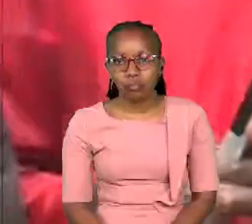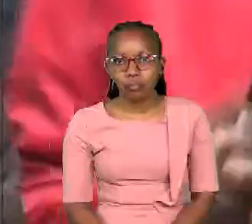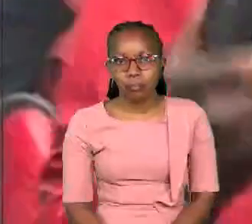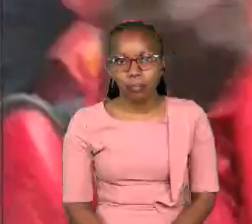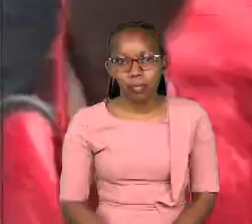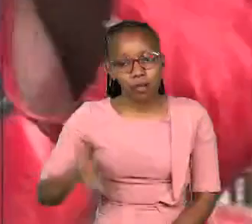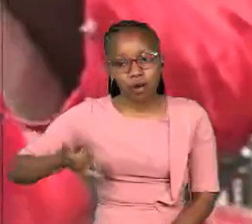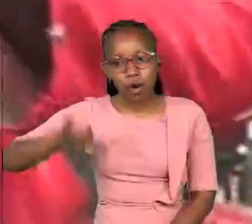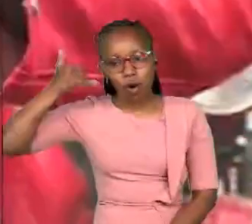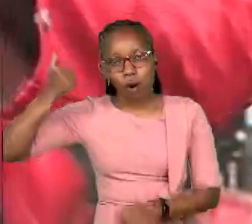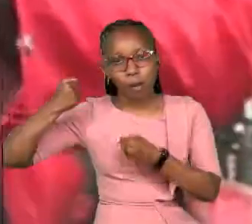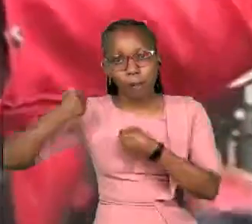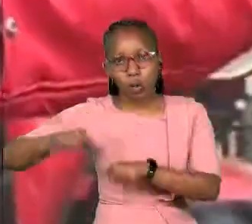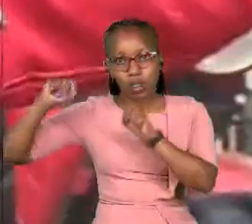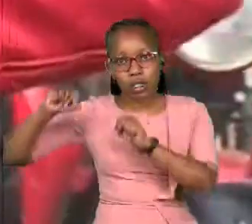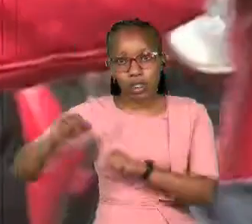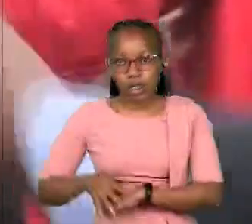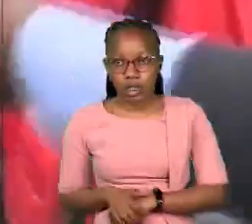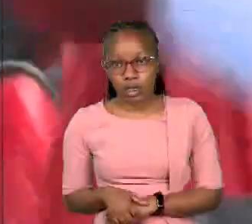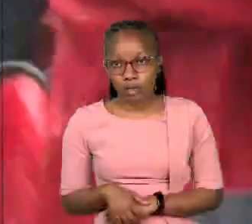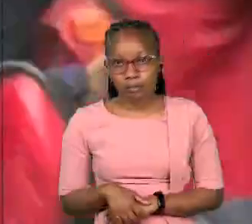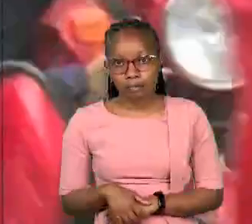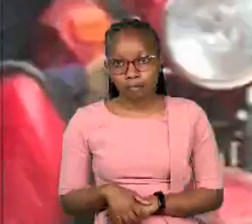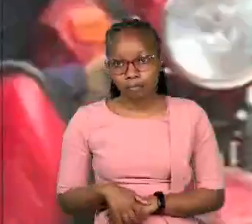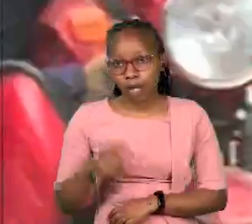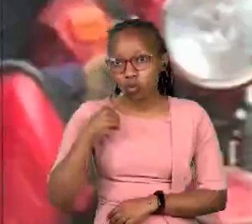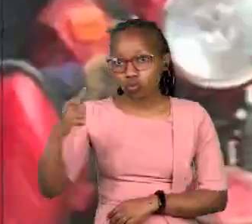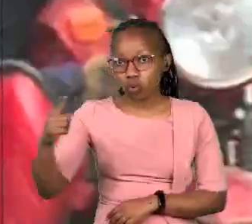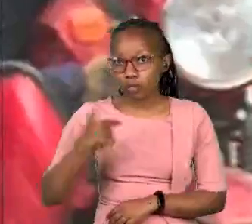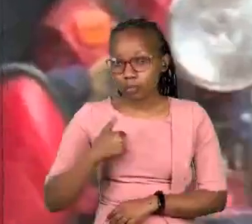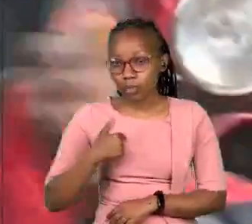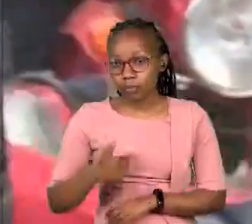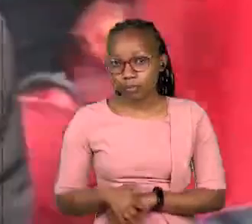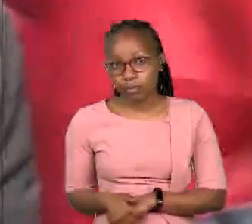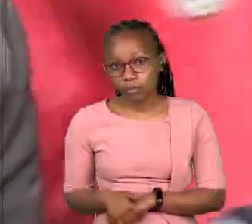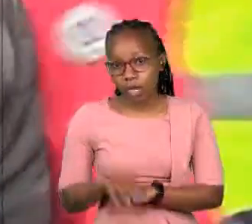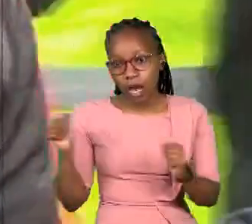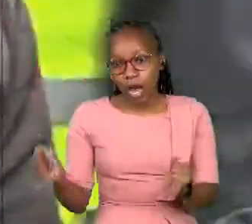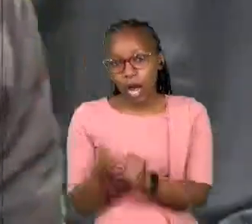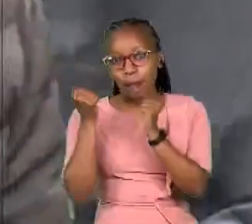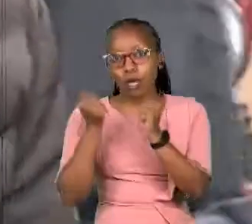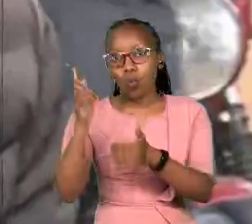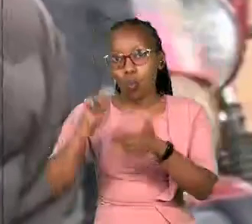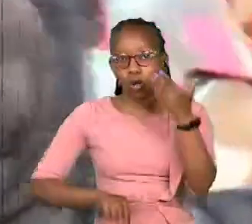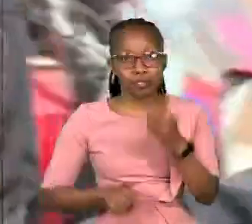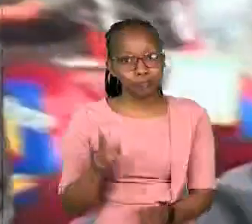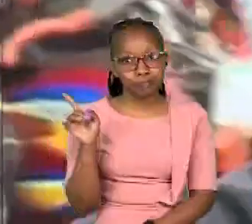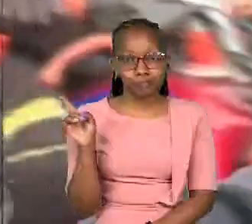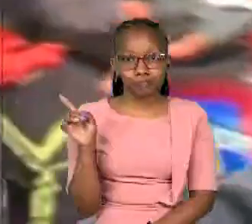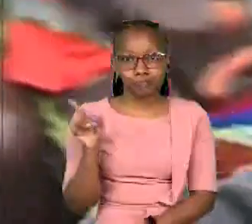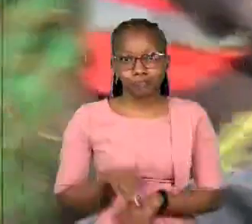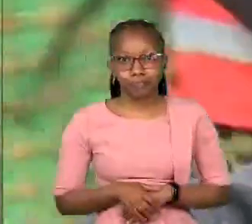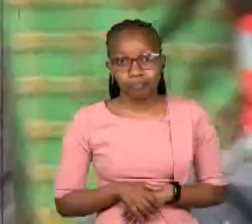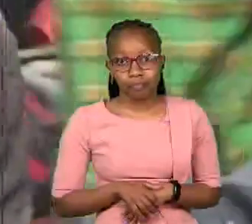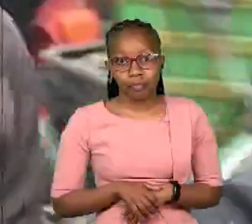Nilipigiwa na chairman Simba. Pigiwa na chairman Simba kaniambia, "Endo angalie nini yafanyika kishagi." Nini kutoka hivi